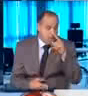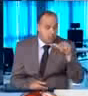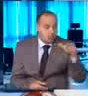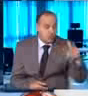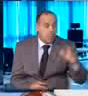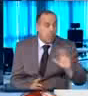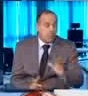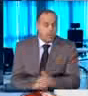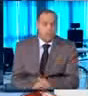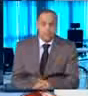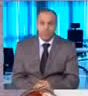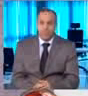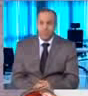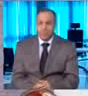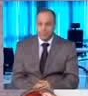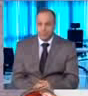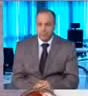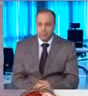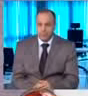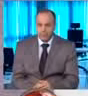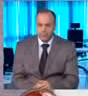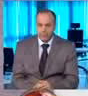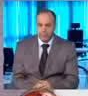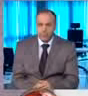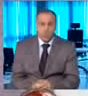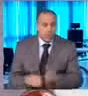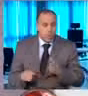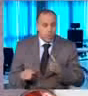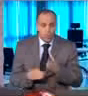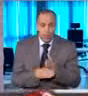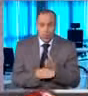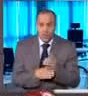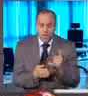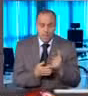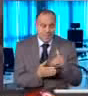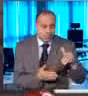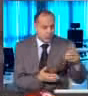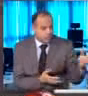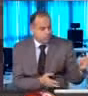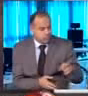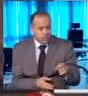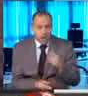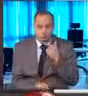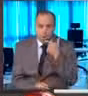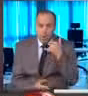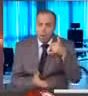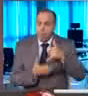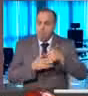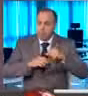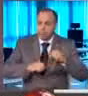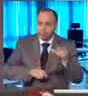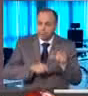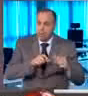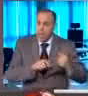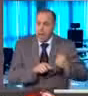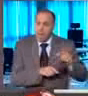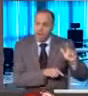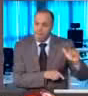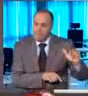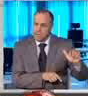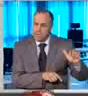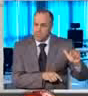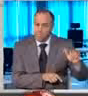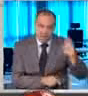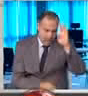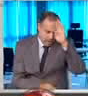أشهر. مع دخول معركة استعادة مدينة الموصل آخر أكبر معاقل التنظيمات الإرهابية في بلاد